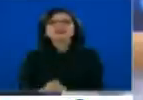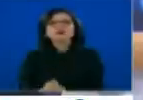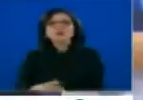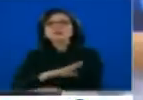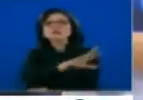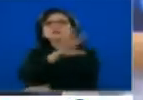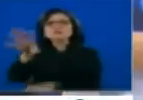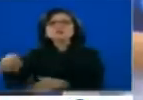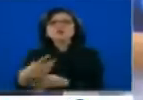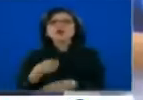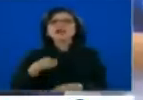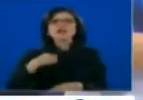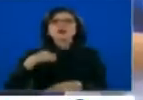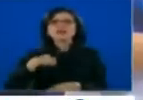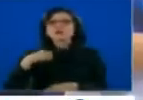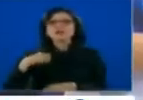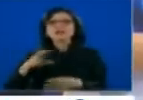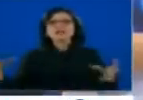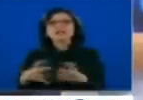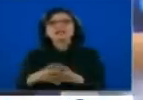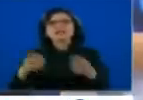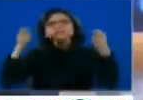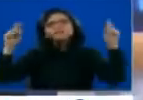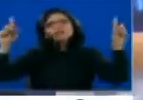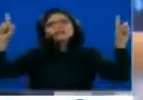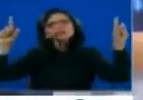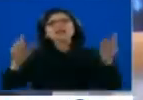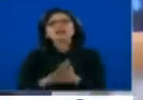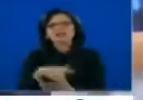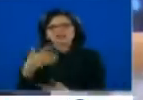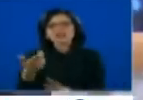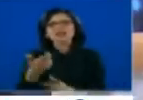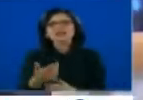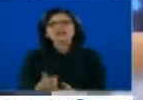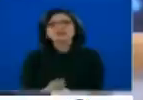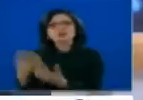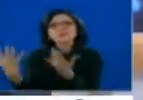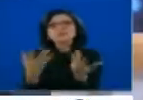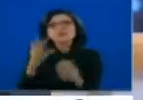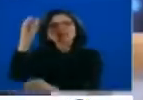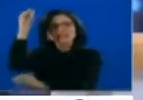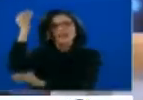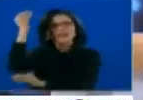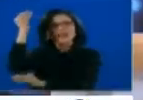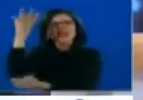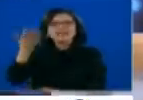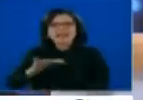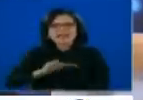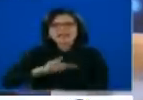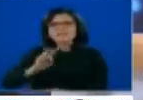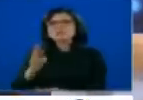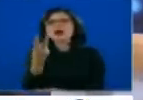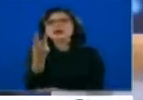seluruh relawan simpatisan Tim Sukses seluruh partai pengusung dan juga masyarakat Jakarta yang ingin